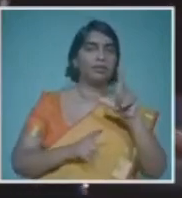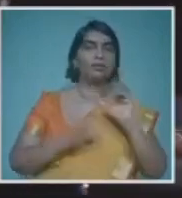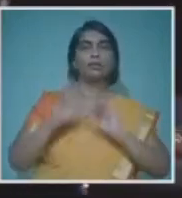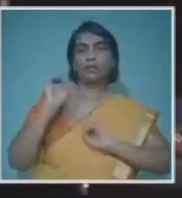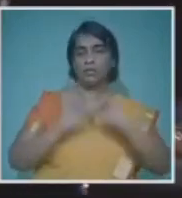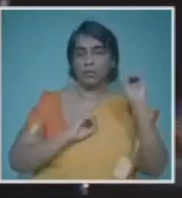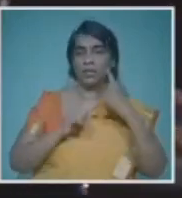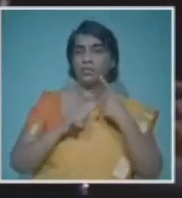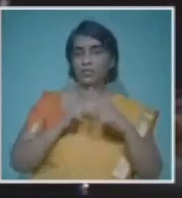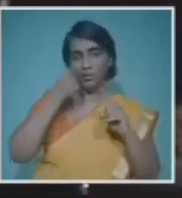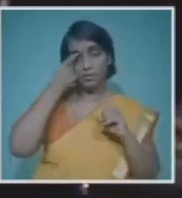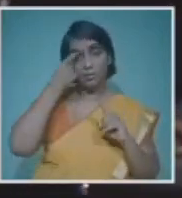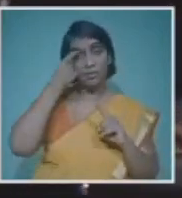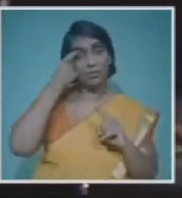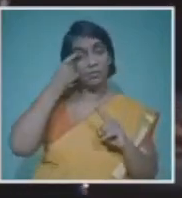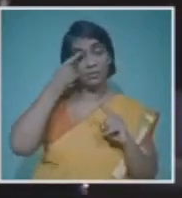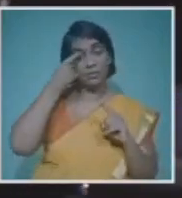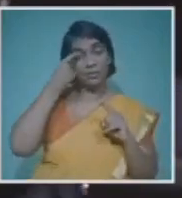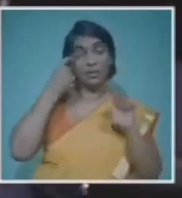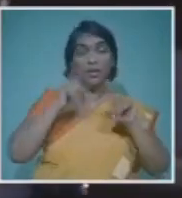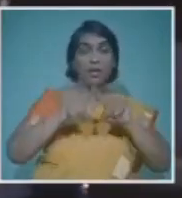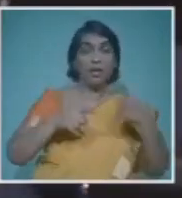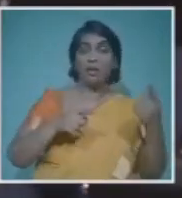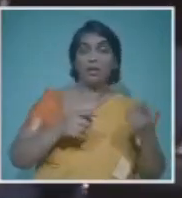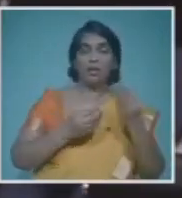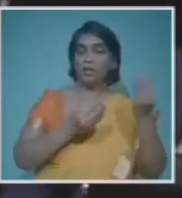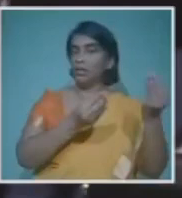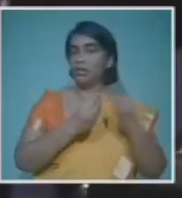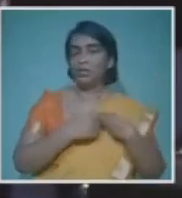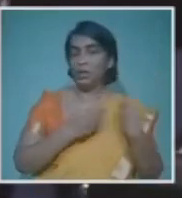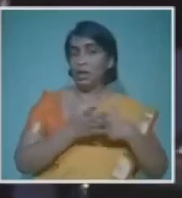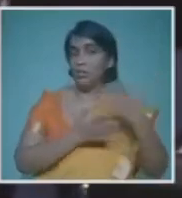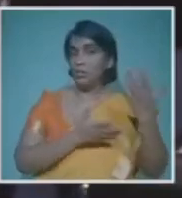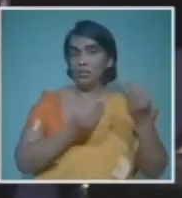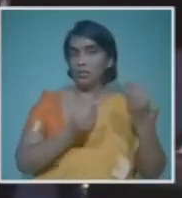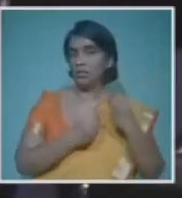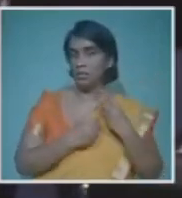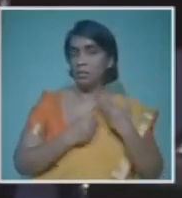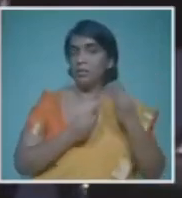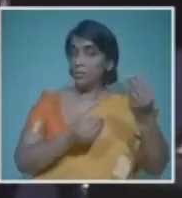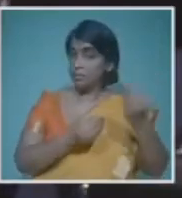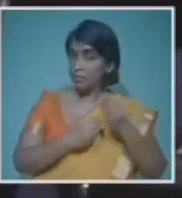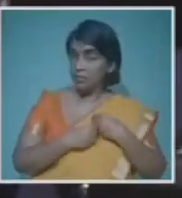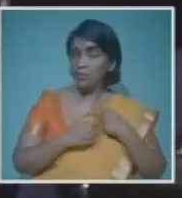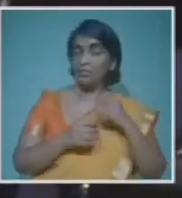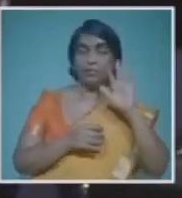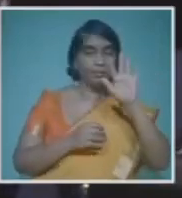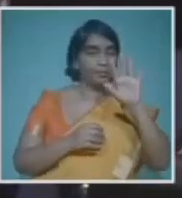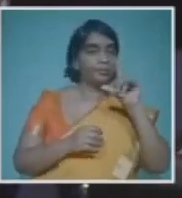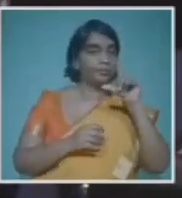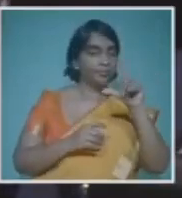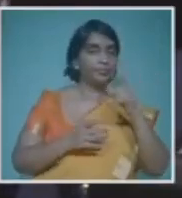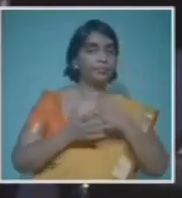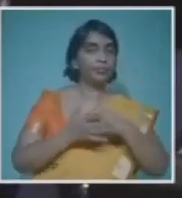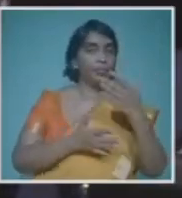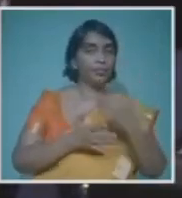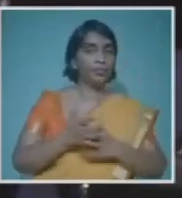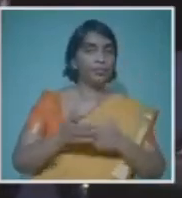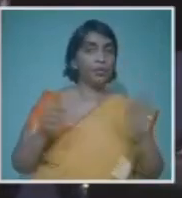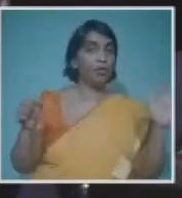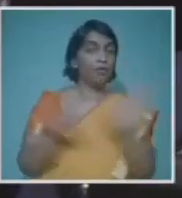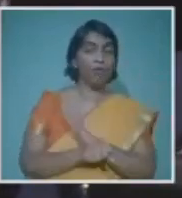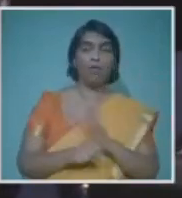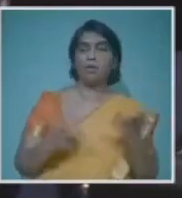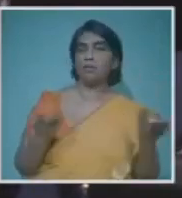57ක් විතරයි. ඒ කියන්නේ අනිත් ප්‍රමාණය දීලා නැහැ. හැබැයි ඒ දීලා තියෙන 57 දෙනාගේත් වාර්තා සම්පූර්ණ